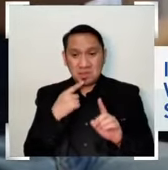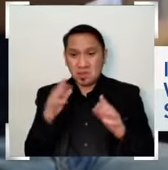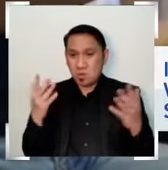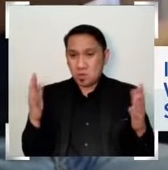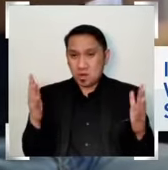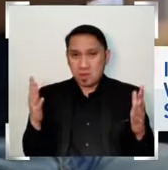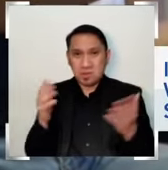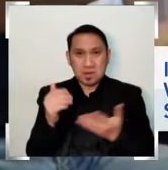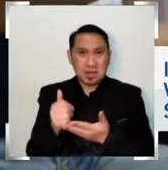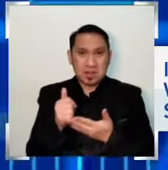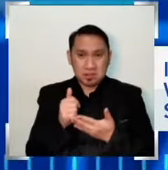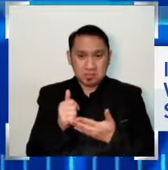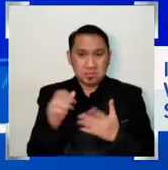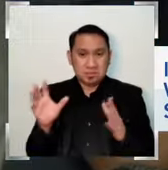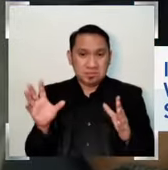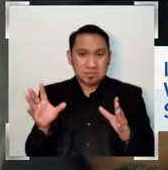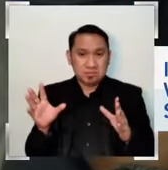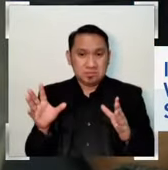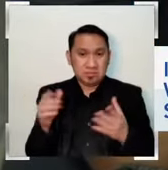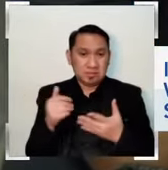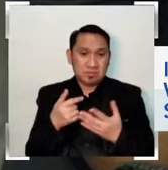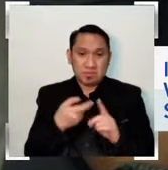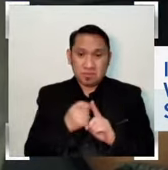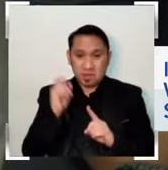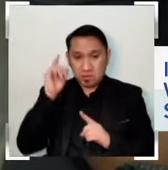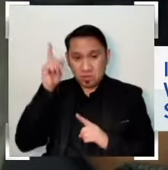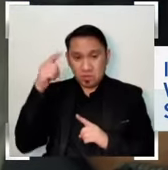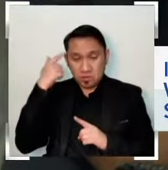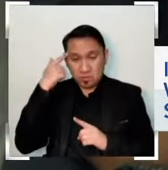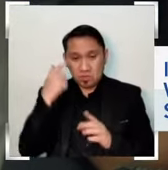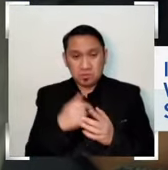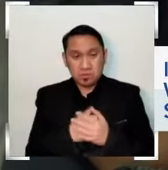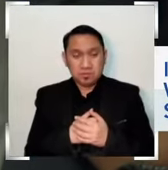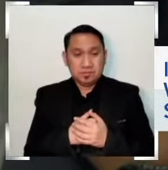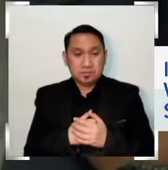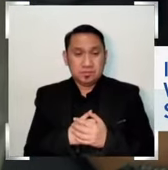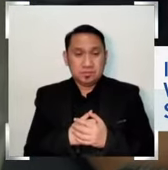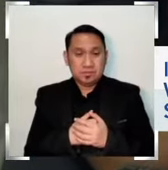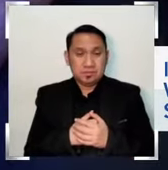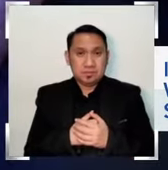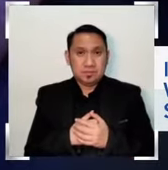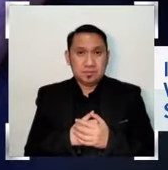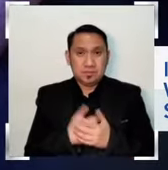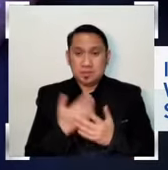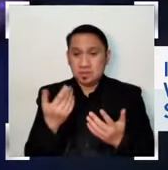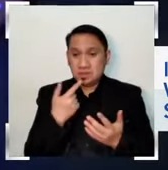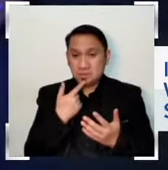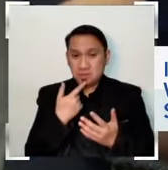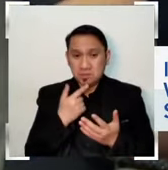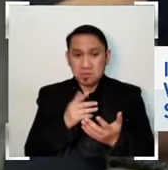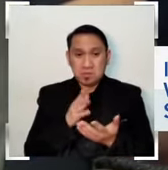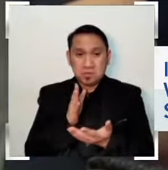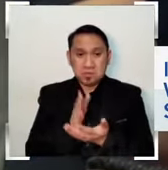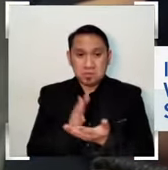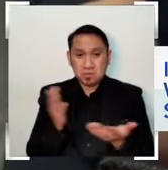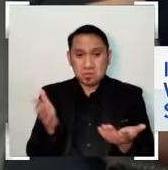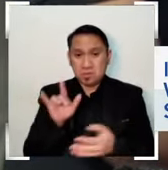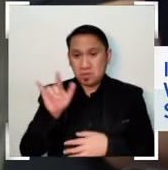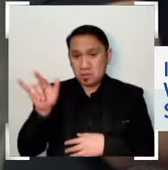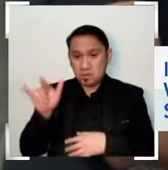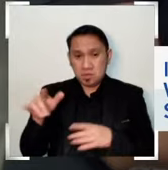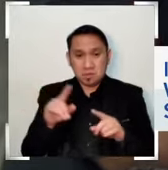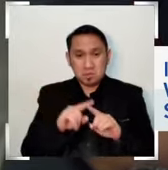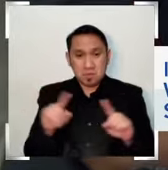na nakuha sa ating gobyerno. Sinabihan nila kami na maayos kami pagdating sa airport. Kaya pagdating sa airport, wala rin kami